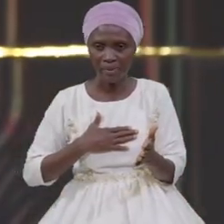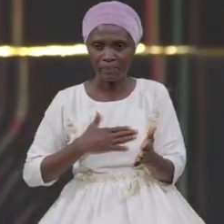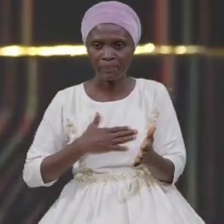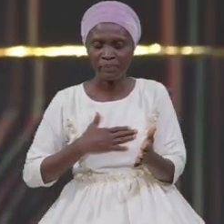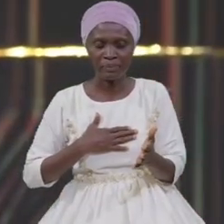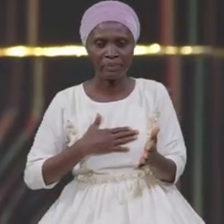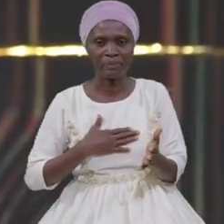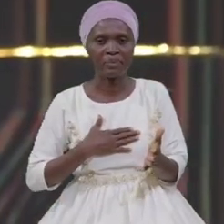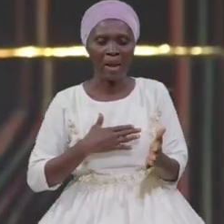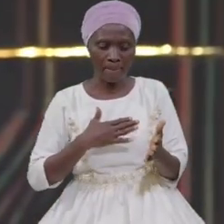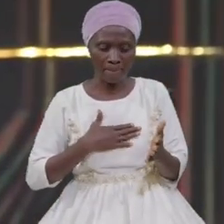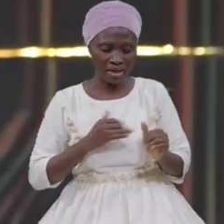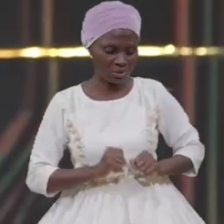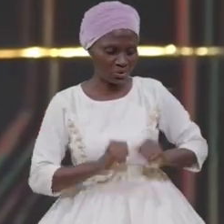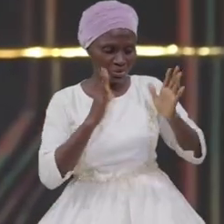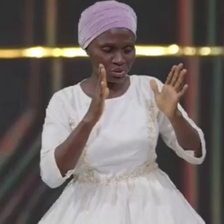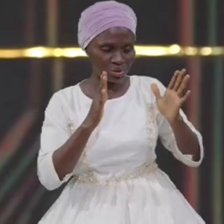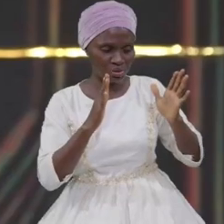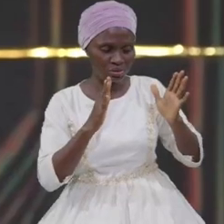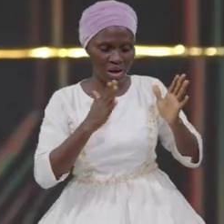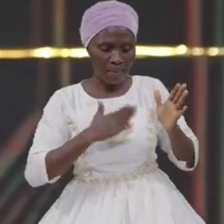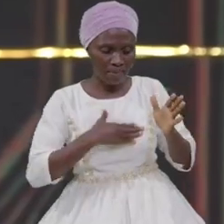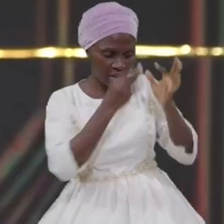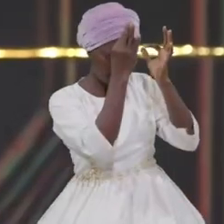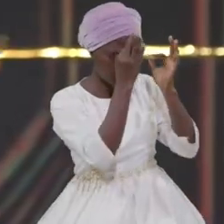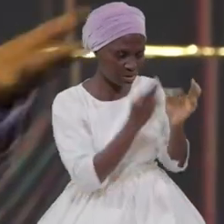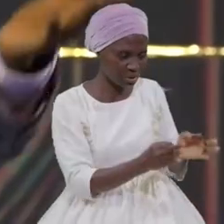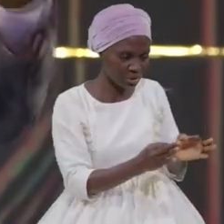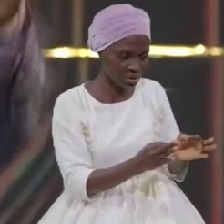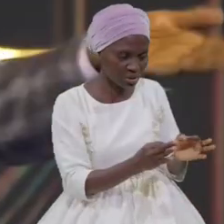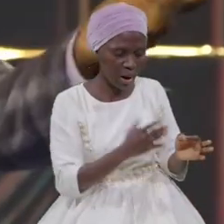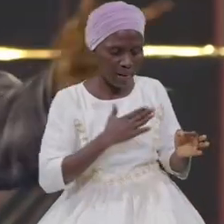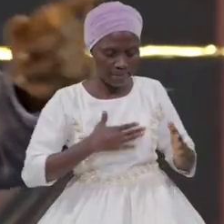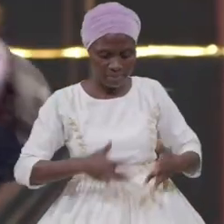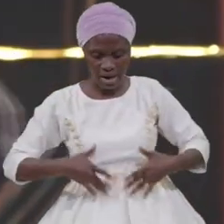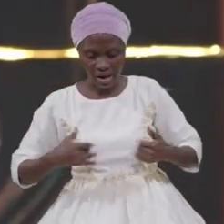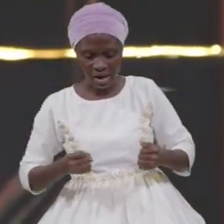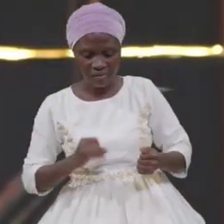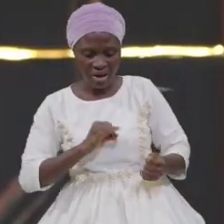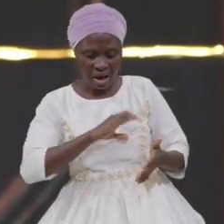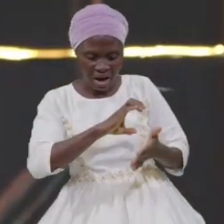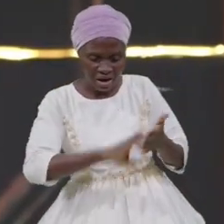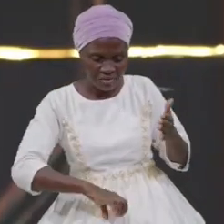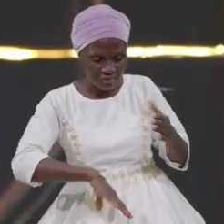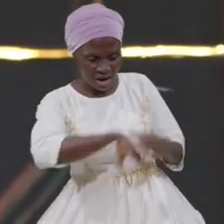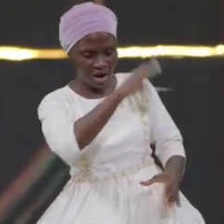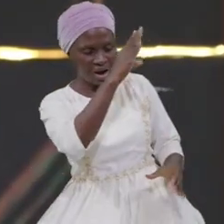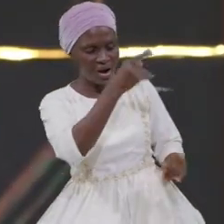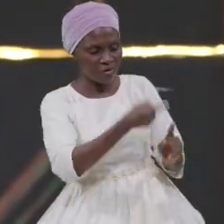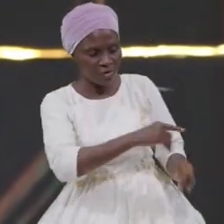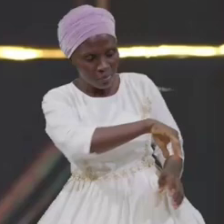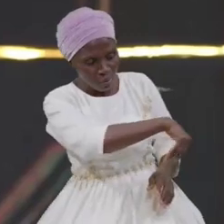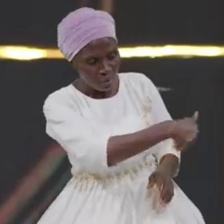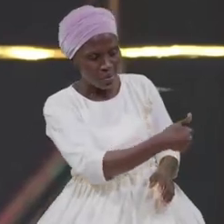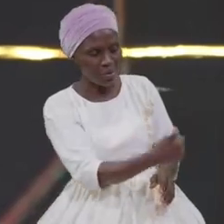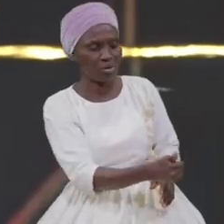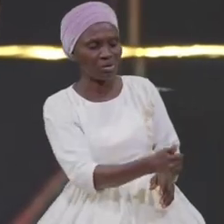j'ôte mon allégeance, ma soumission, j'ôte, je retracte, retire mon cœur de toute autre